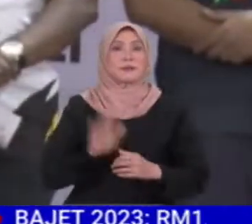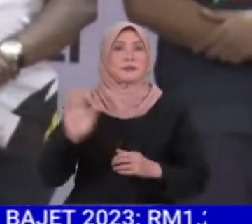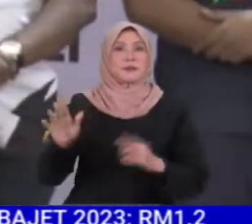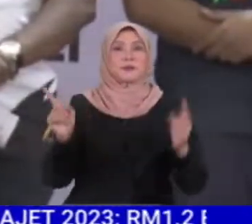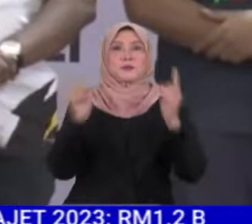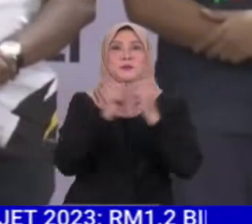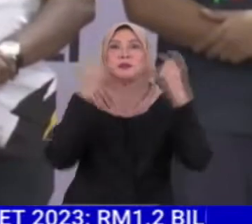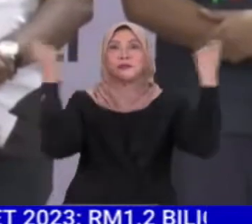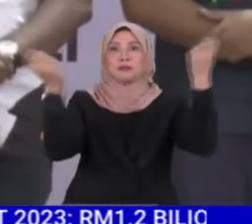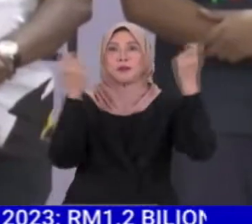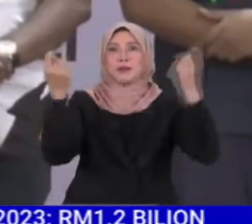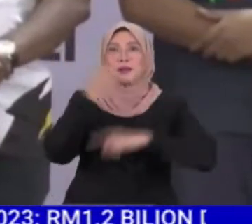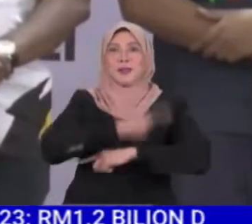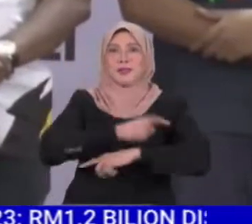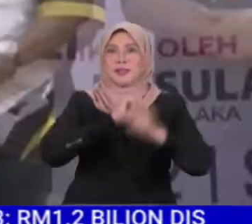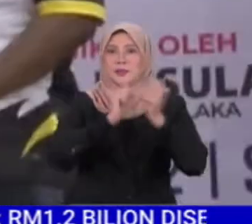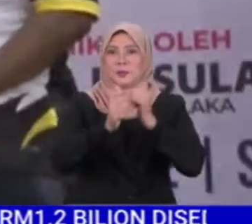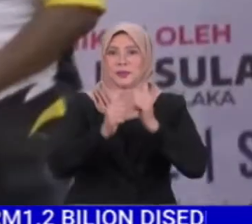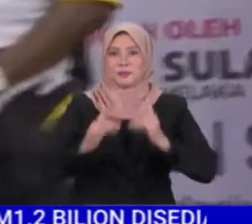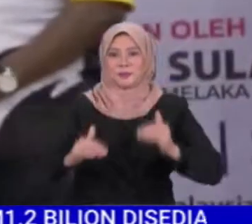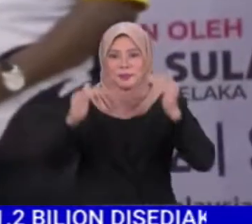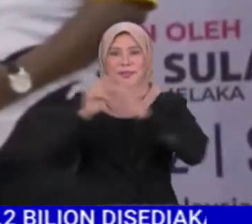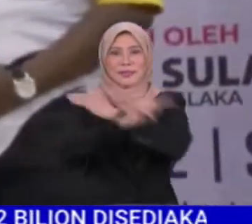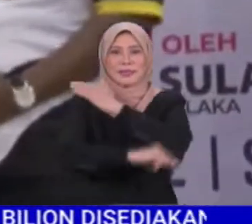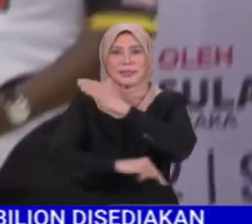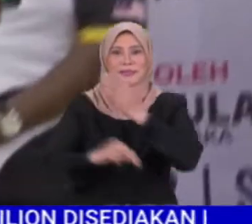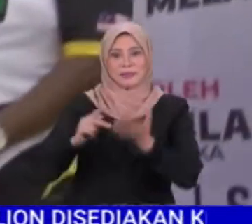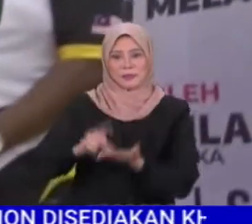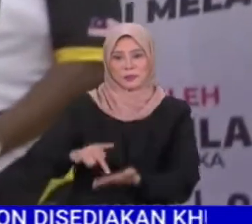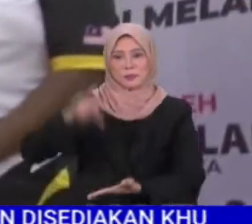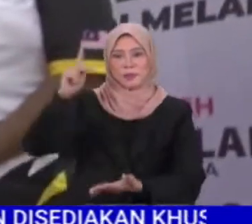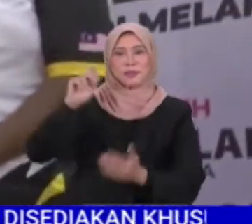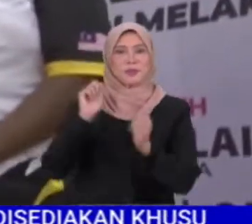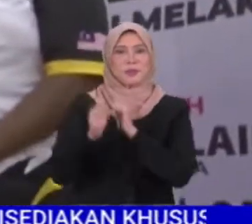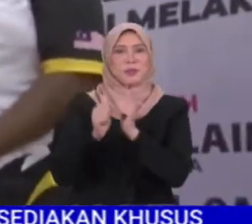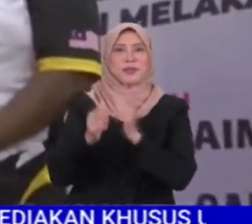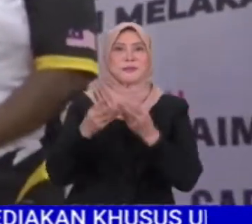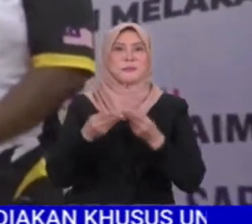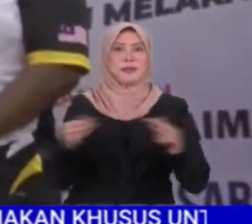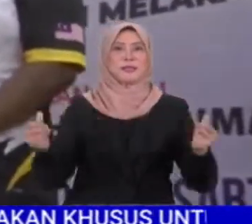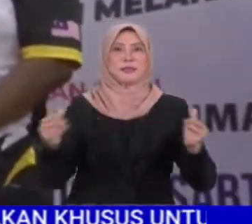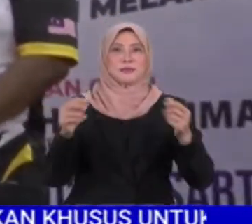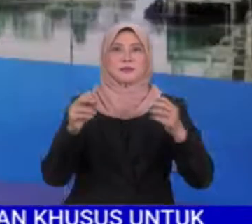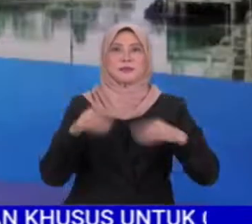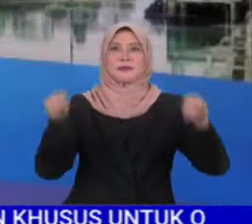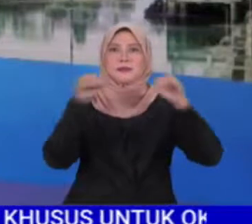selepas sambutan Hari Sukan Negara peringkat negeri di Kompleks Sukan Masjid Tanah.